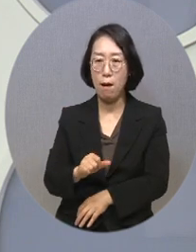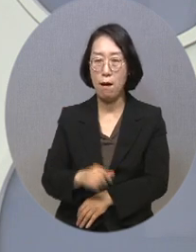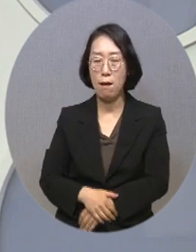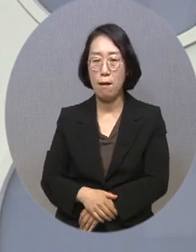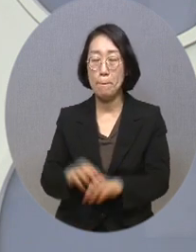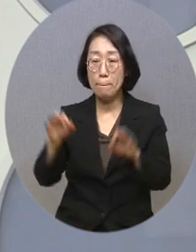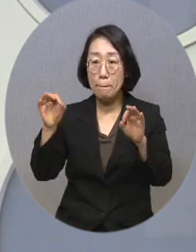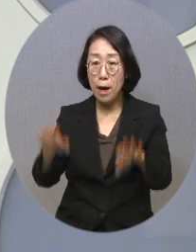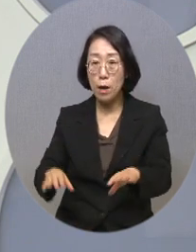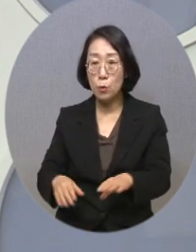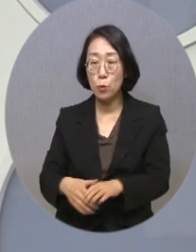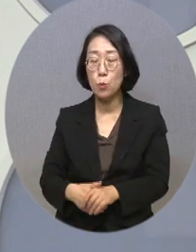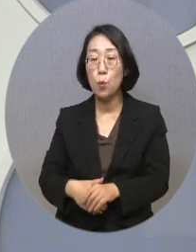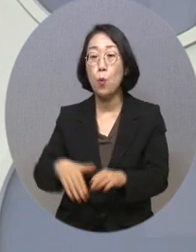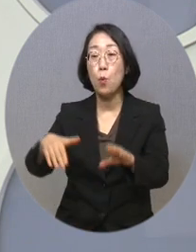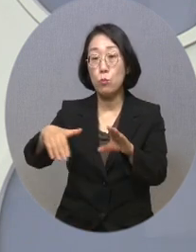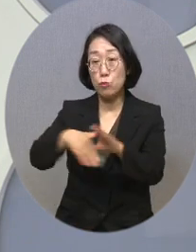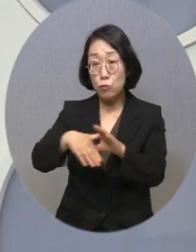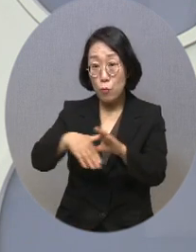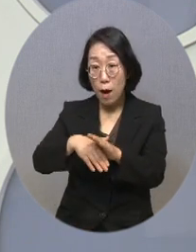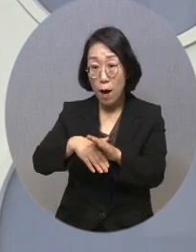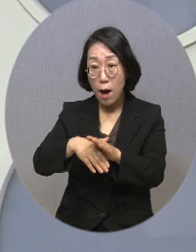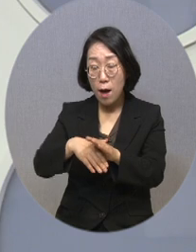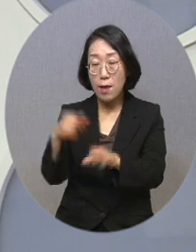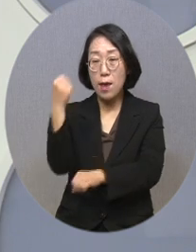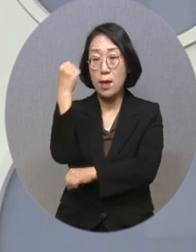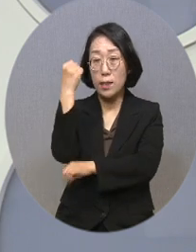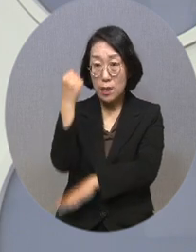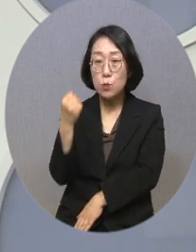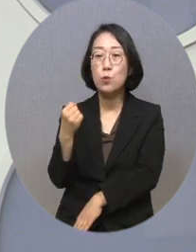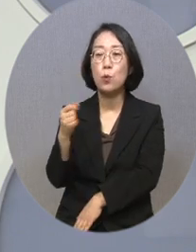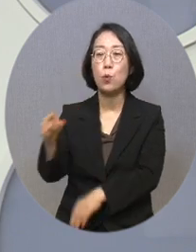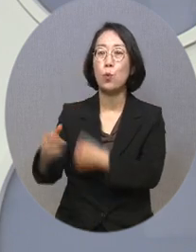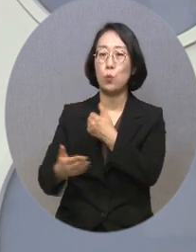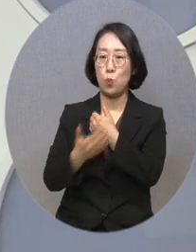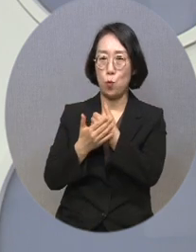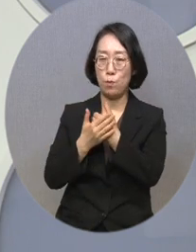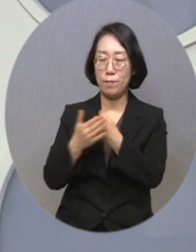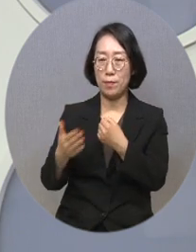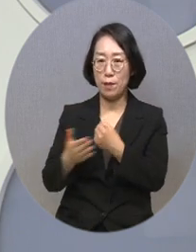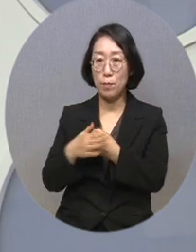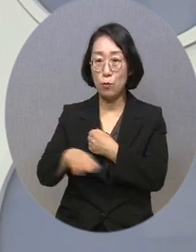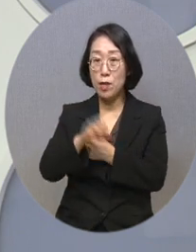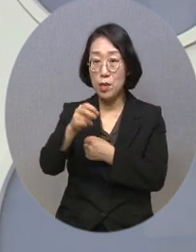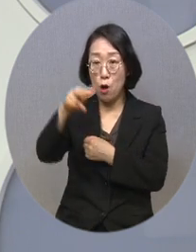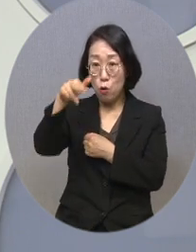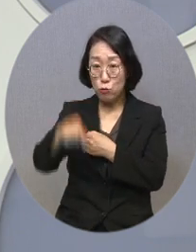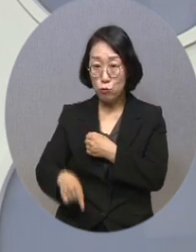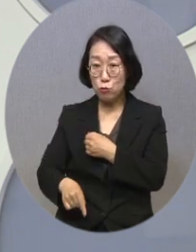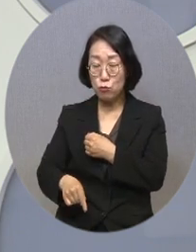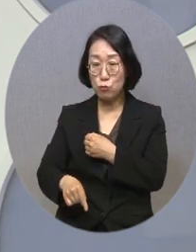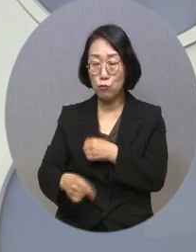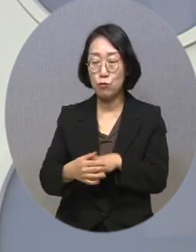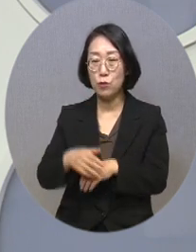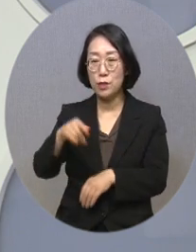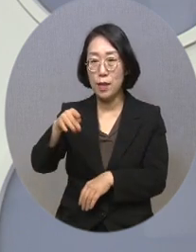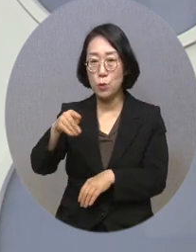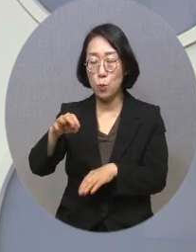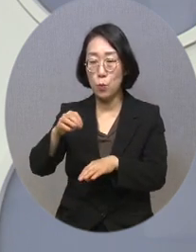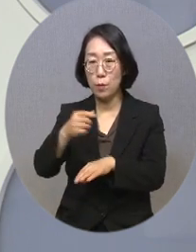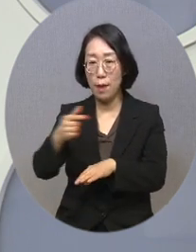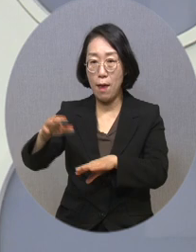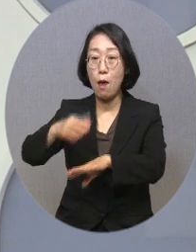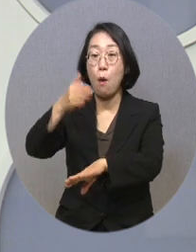그것이 한류 문화를 형성한 그런 근본이 됐기 때문에 그래서 저는 우리 여주를 세종대왕을 모시는 그런